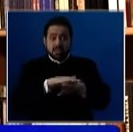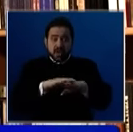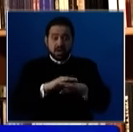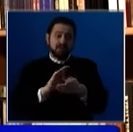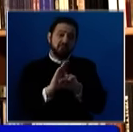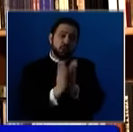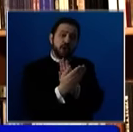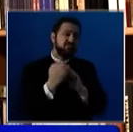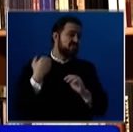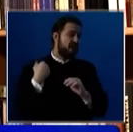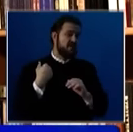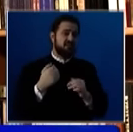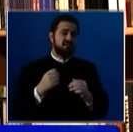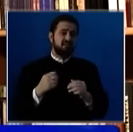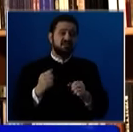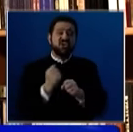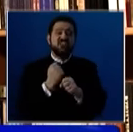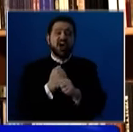spatele. Ce e de făcut?